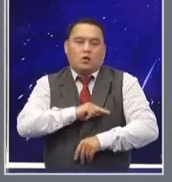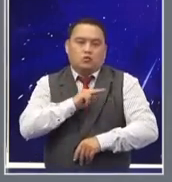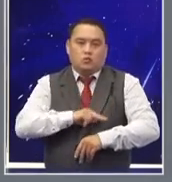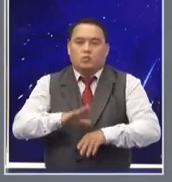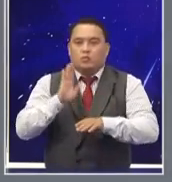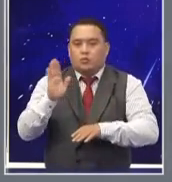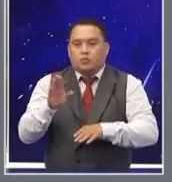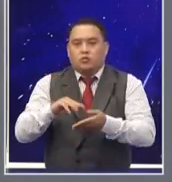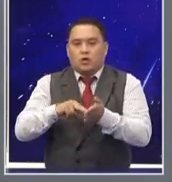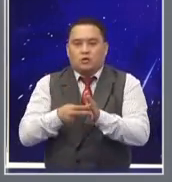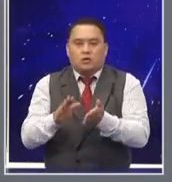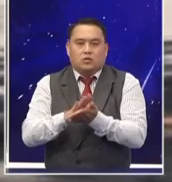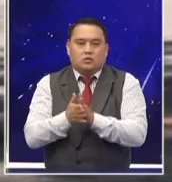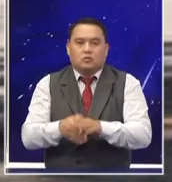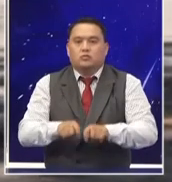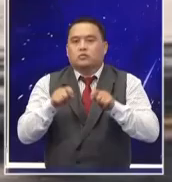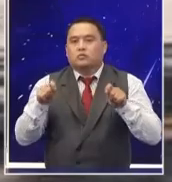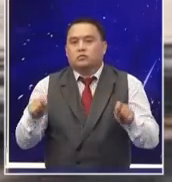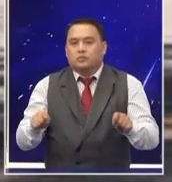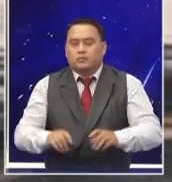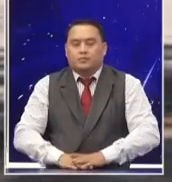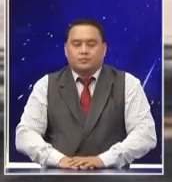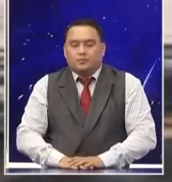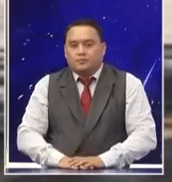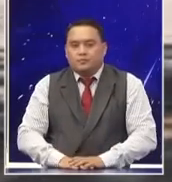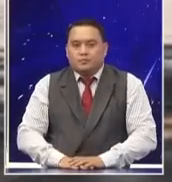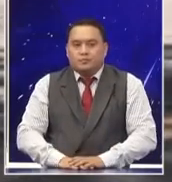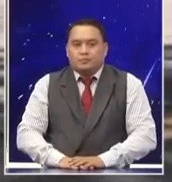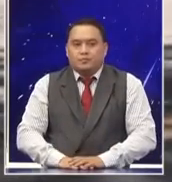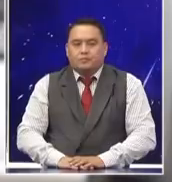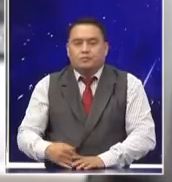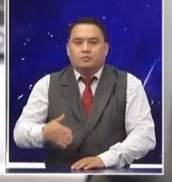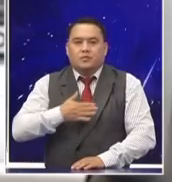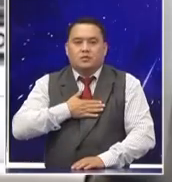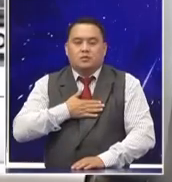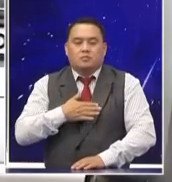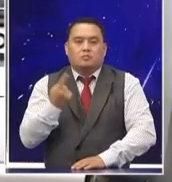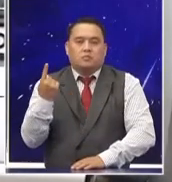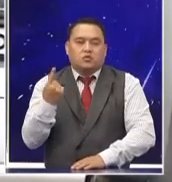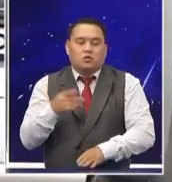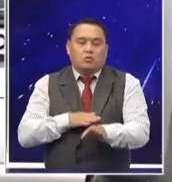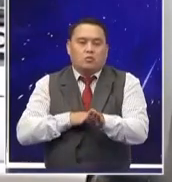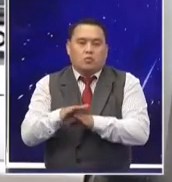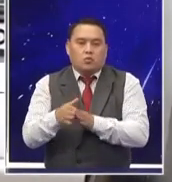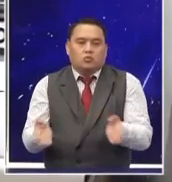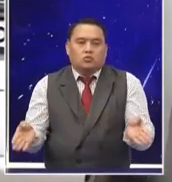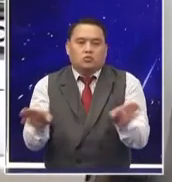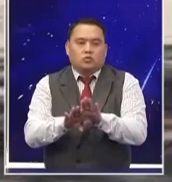үшін барлық жағдай жасалған. Бізде бір жағын түгел жауып, вентиляцияны